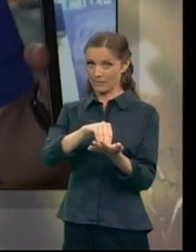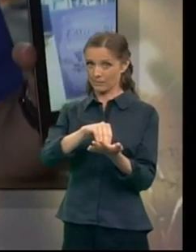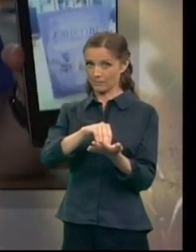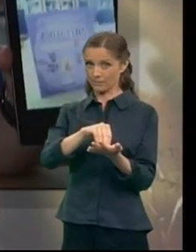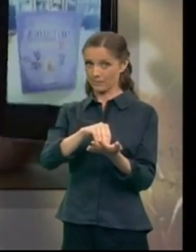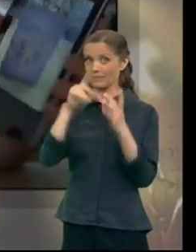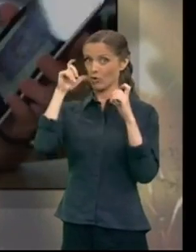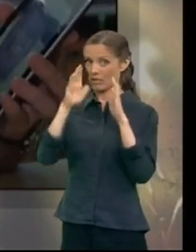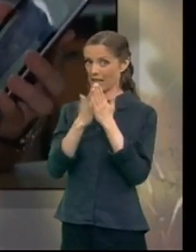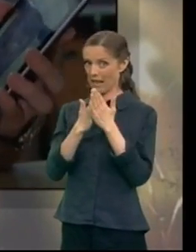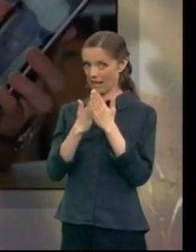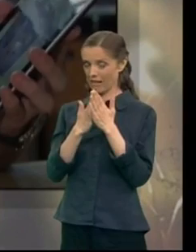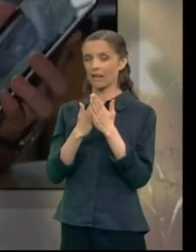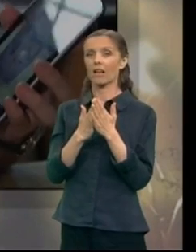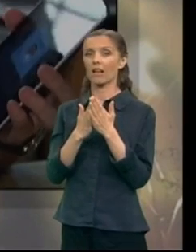Evo slika knjige.